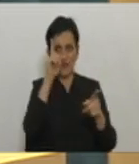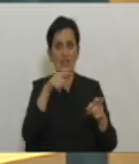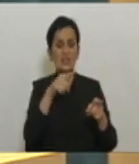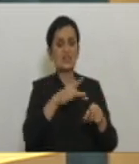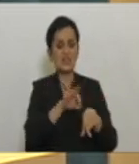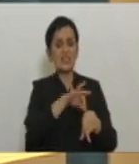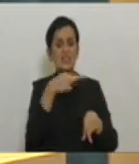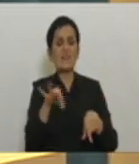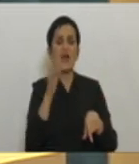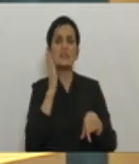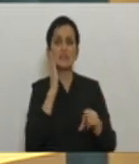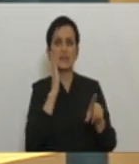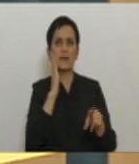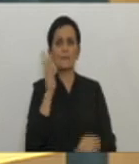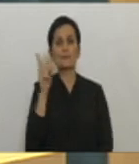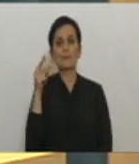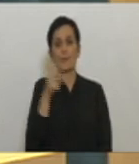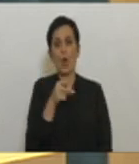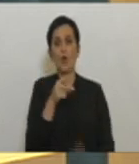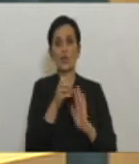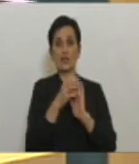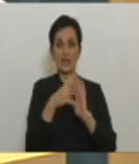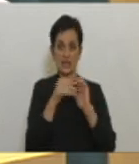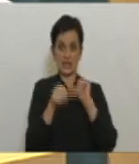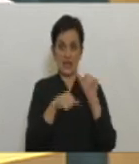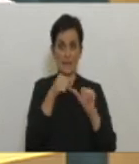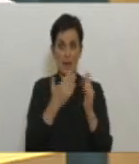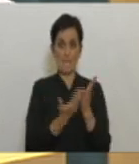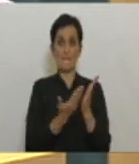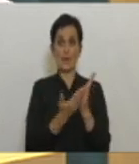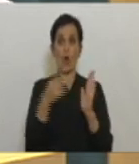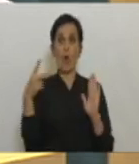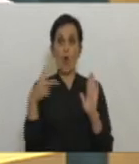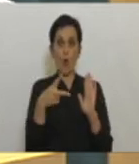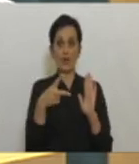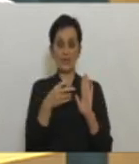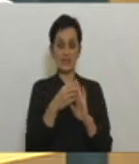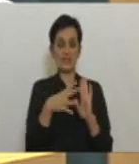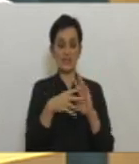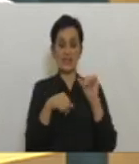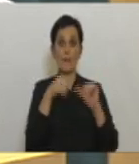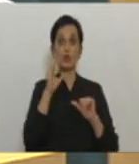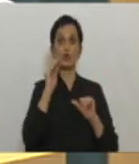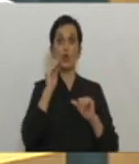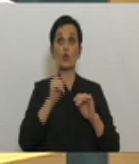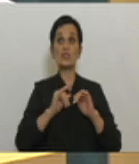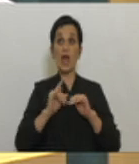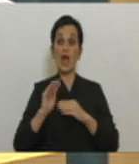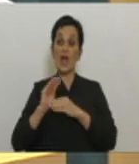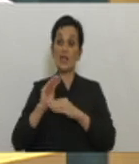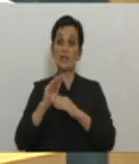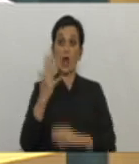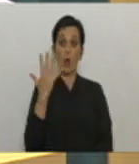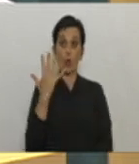სიმართლე. მეორე, 2019 წელს მაგალითად, 2019 წელს როცა ზრდა იყო